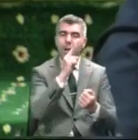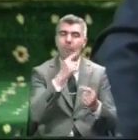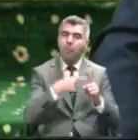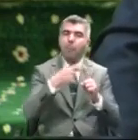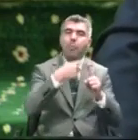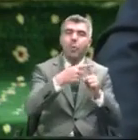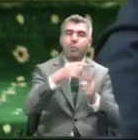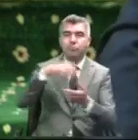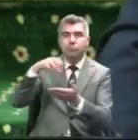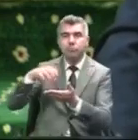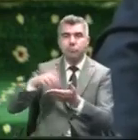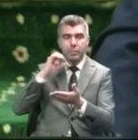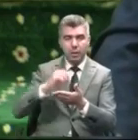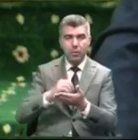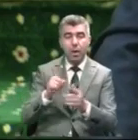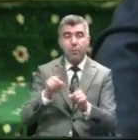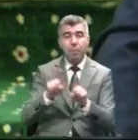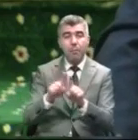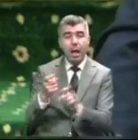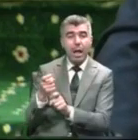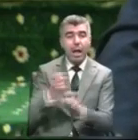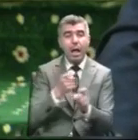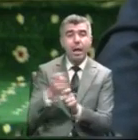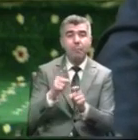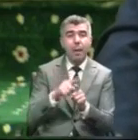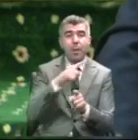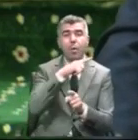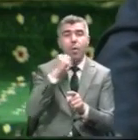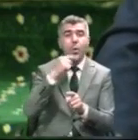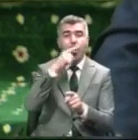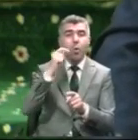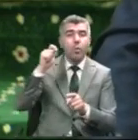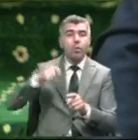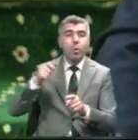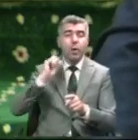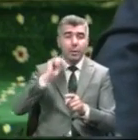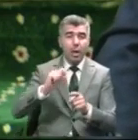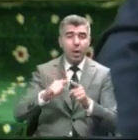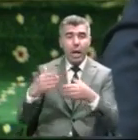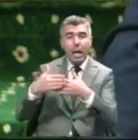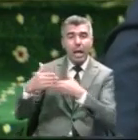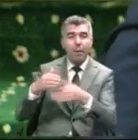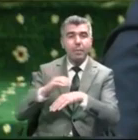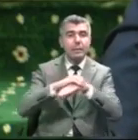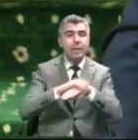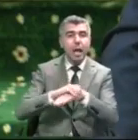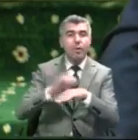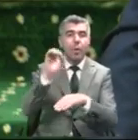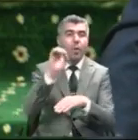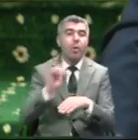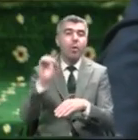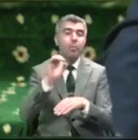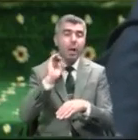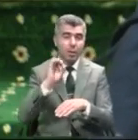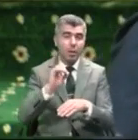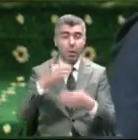وتعزز الحرب الروسيه الاوكرانيه فرضيه نقل المصانع الخاصه بالسياره الى دول قريب في الاتحاد الاوروبي والغرب وهي فرصه